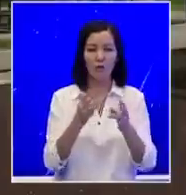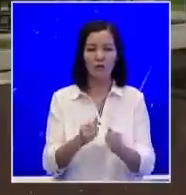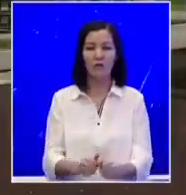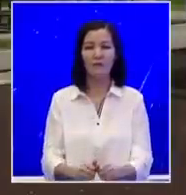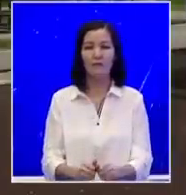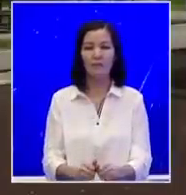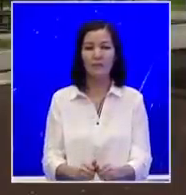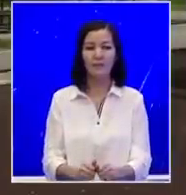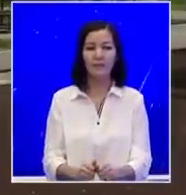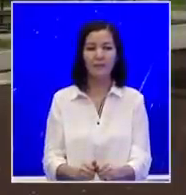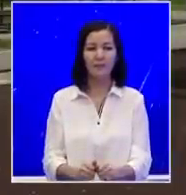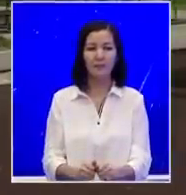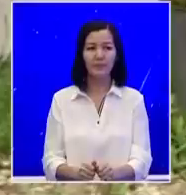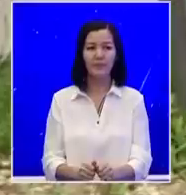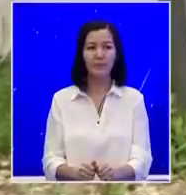басшысы.